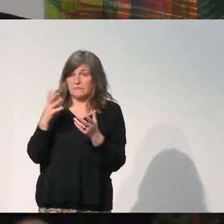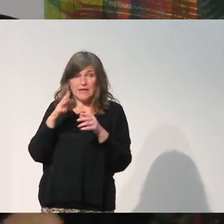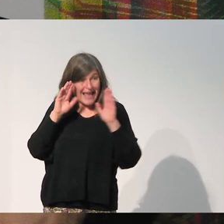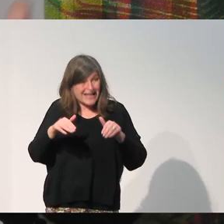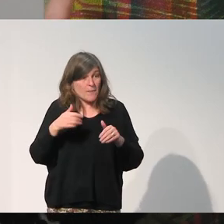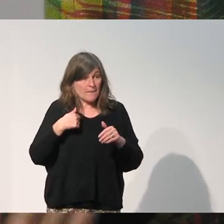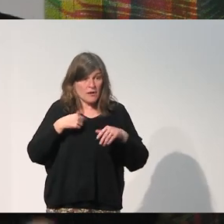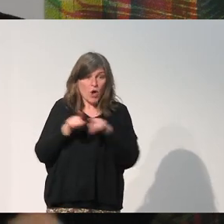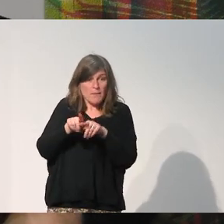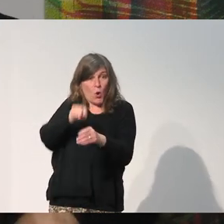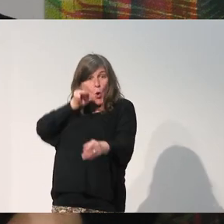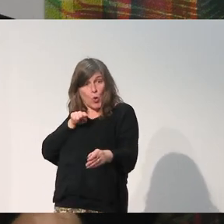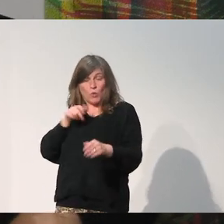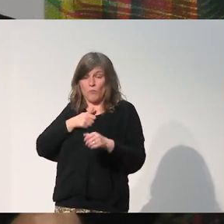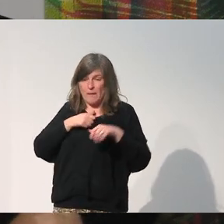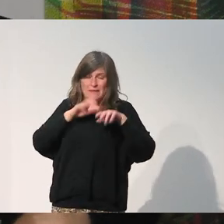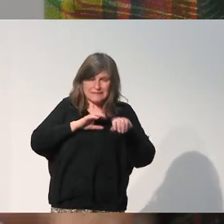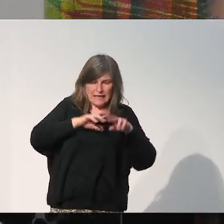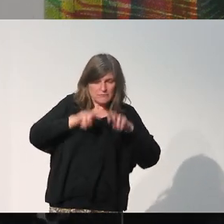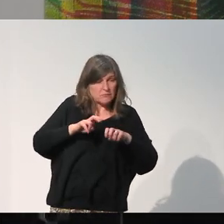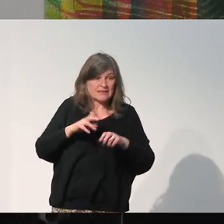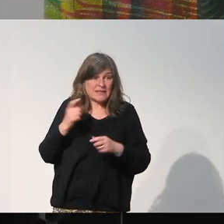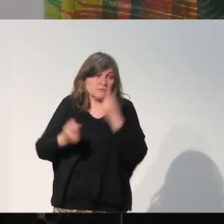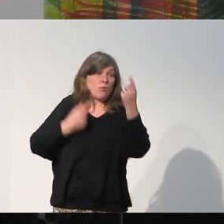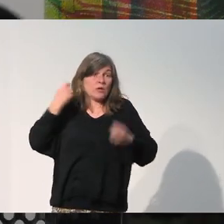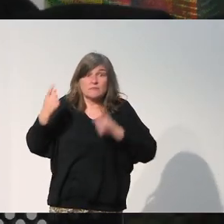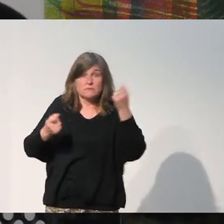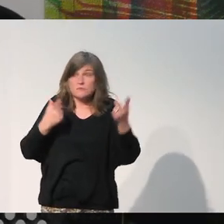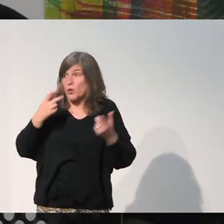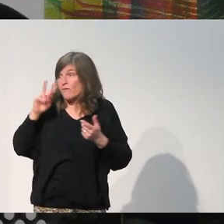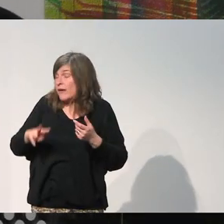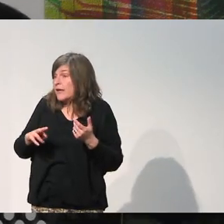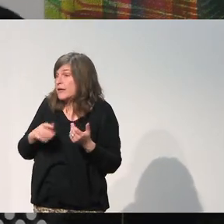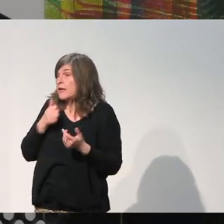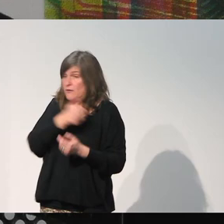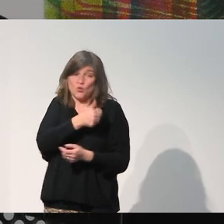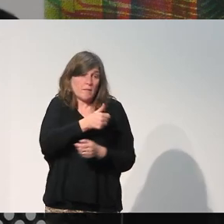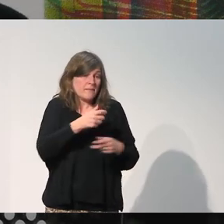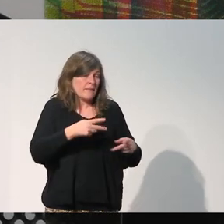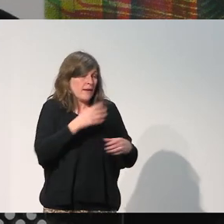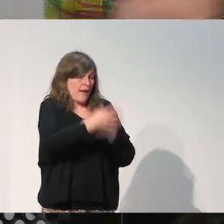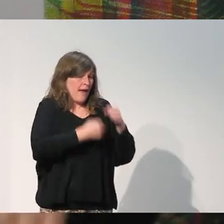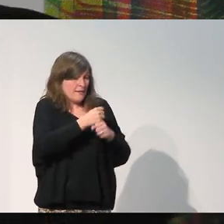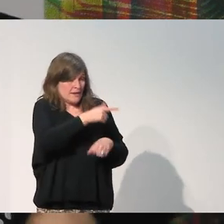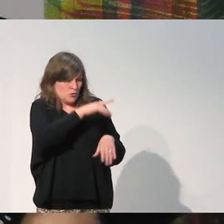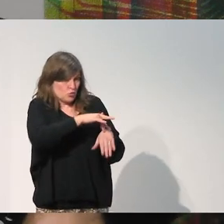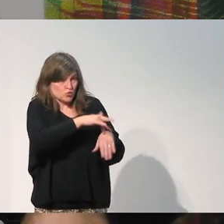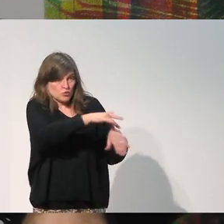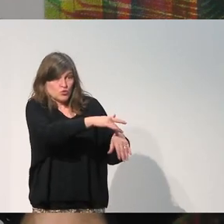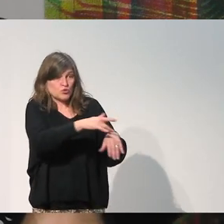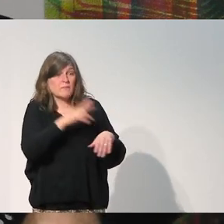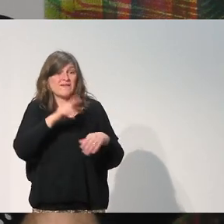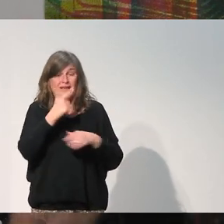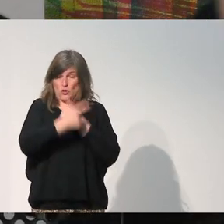c'est vraiment une espèce de foutoir absolu, et toi tu les as vécues ces années-là, mais c'est ce qu'on m'a toujours dit, c'est que c'est vraiment les